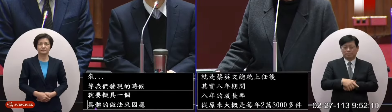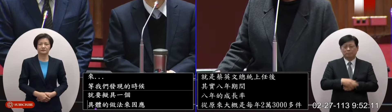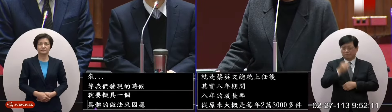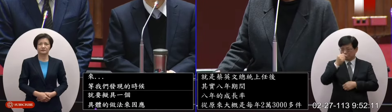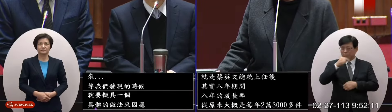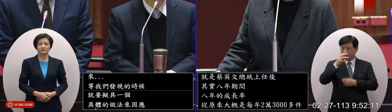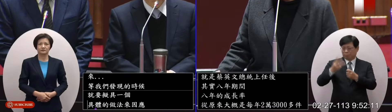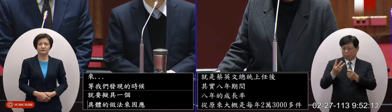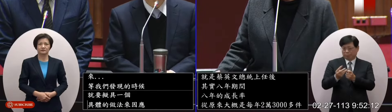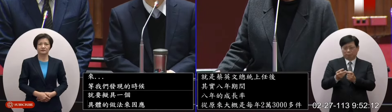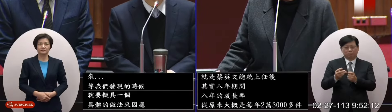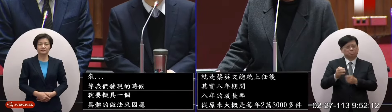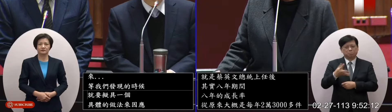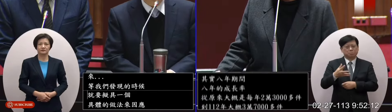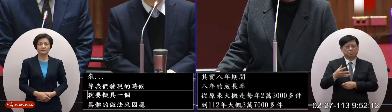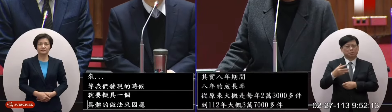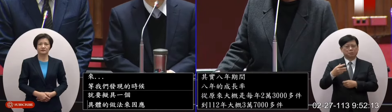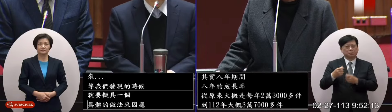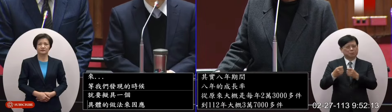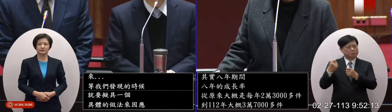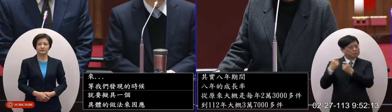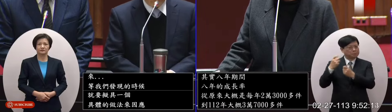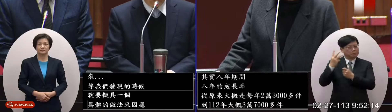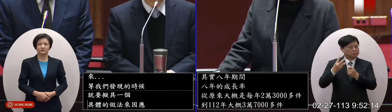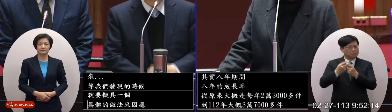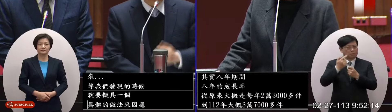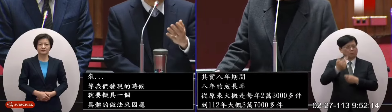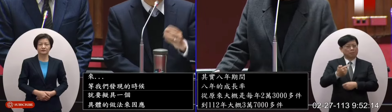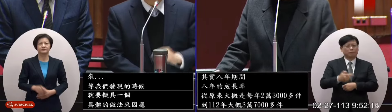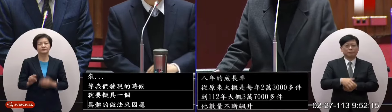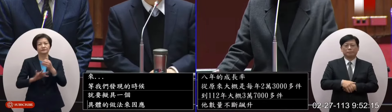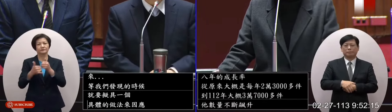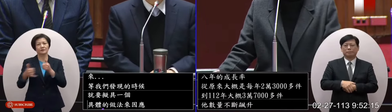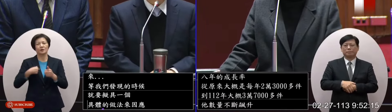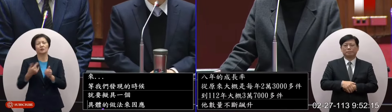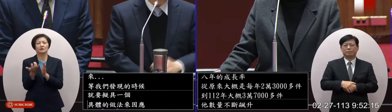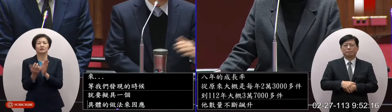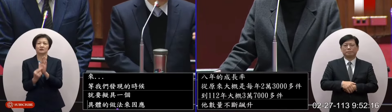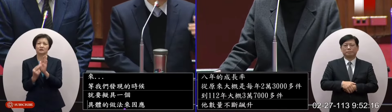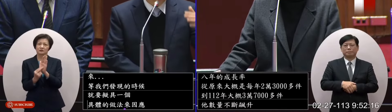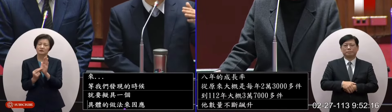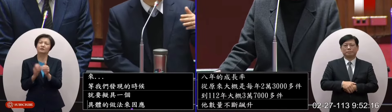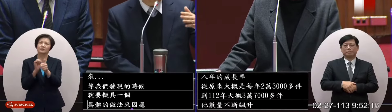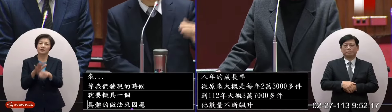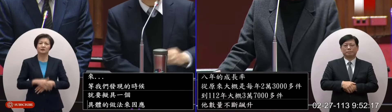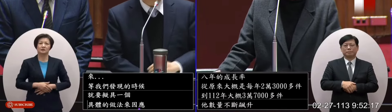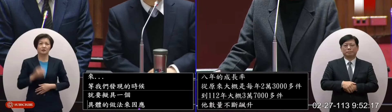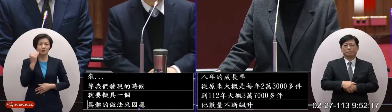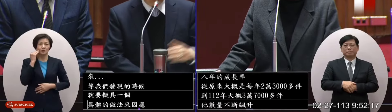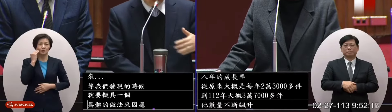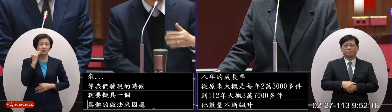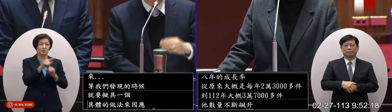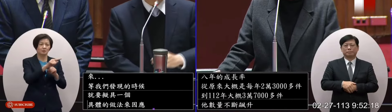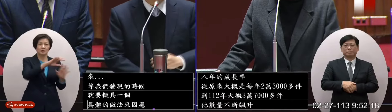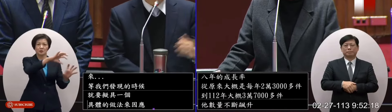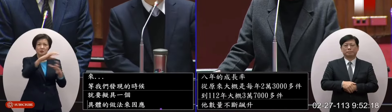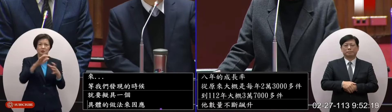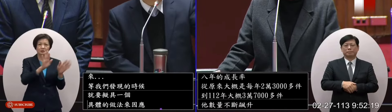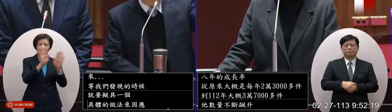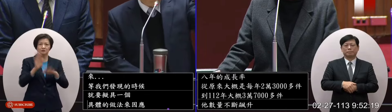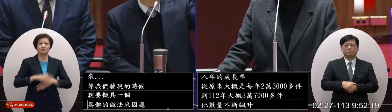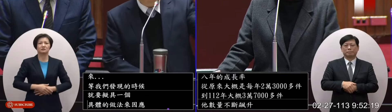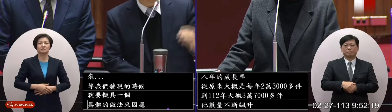是这三年，不知道为什么这三年特别的严重。 所以委员，我刚才才跟你讲说，如果按照国际的这个状况来